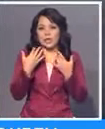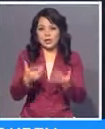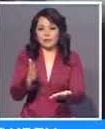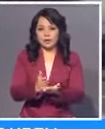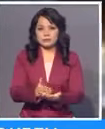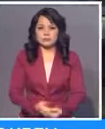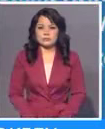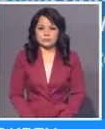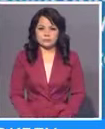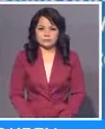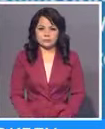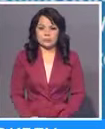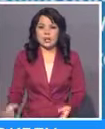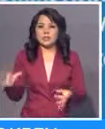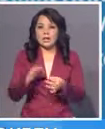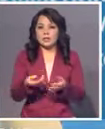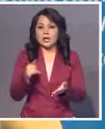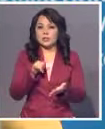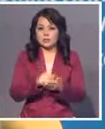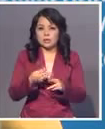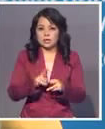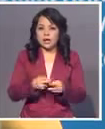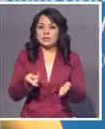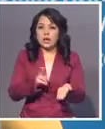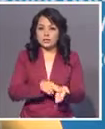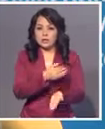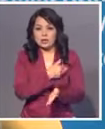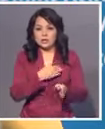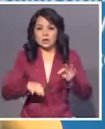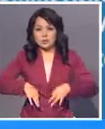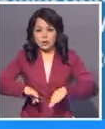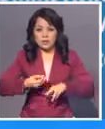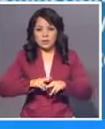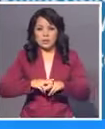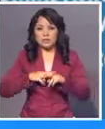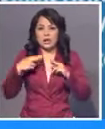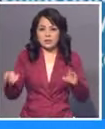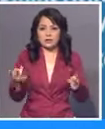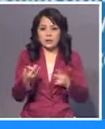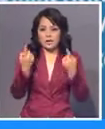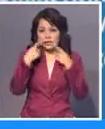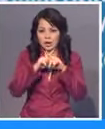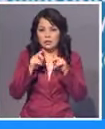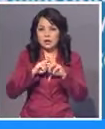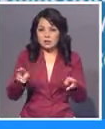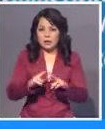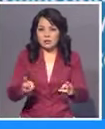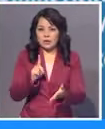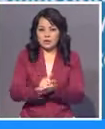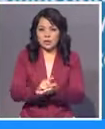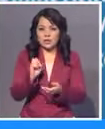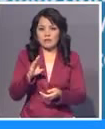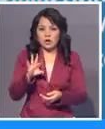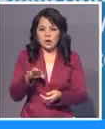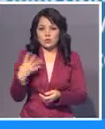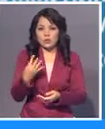бар. Тіркеуге қойылу үшін ол жаңағы техникалық регламенттерге сәйкес келу керек. Аталған жаңағы Евро